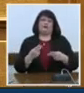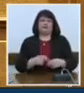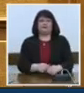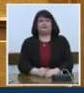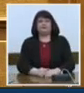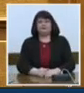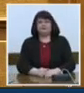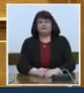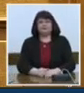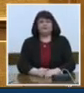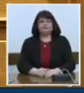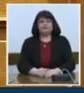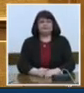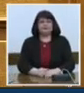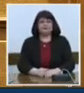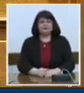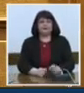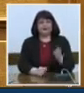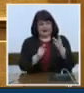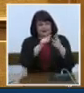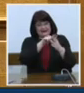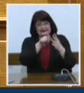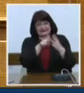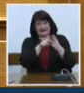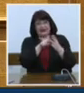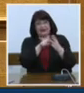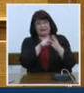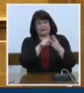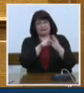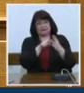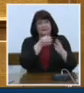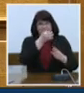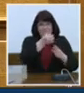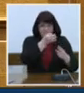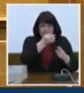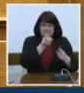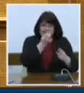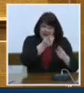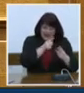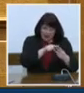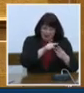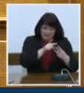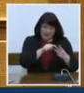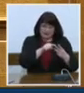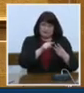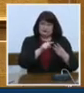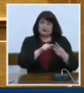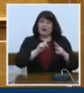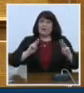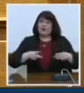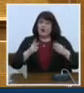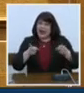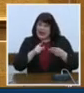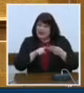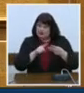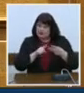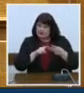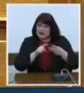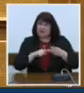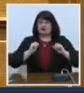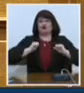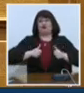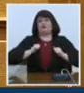Αυτούς τους τρεις παράλληλους δρόμους επιχειρεί όμως να κλείσει ο εκτροχιασμός